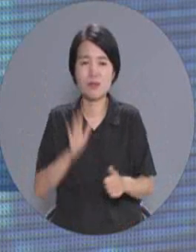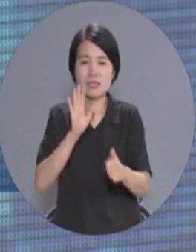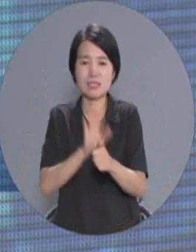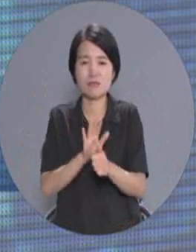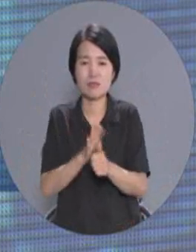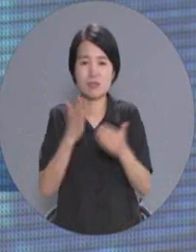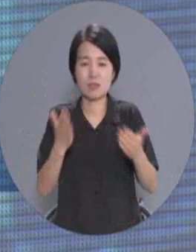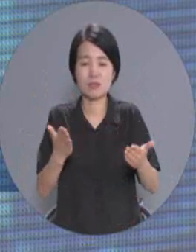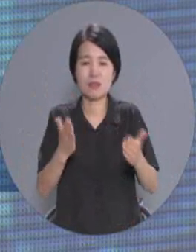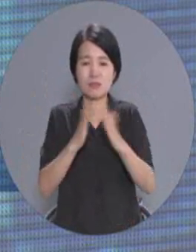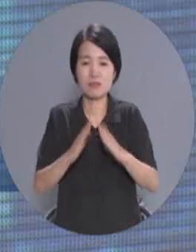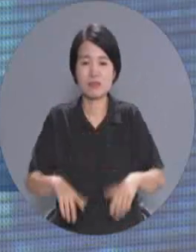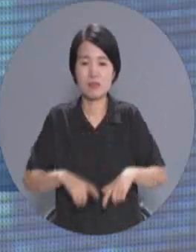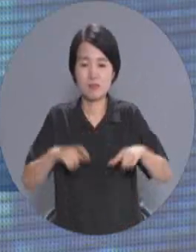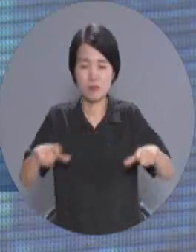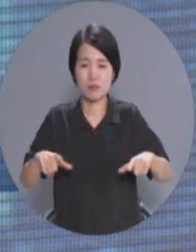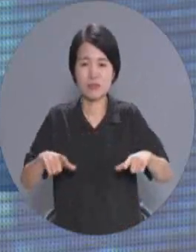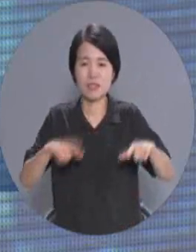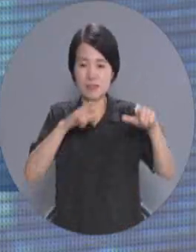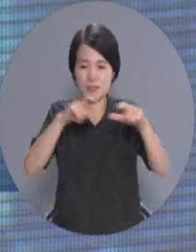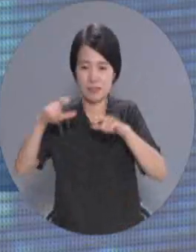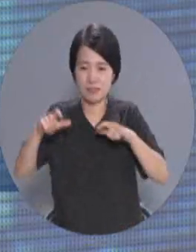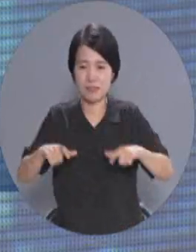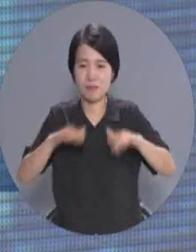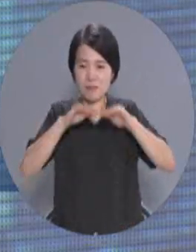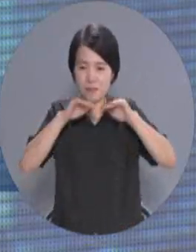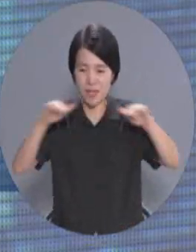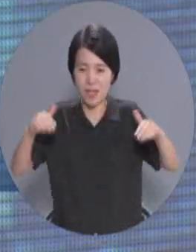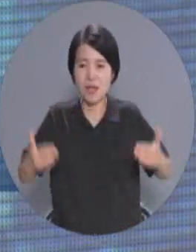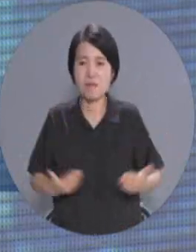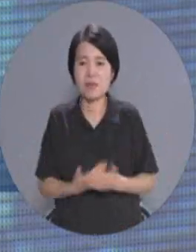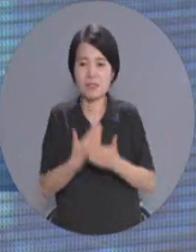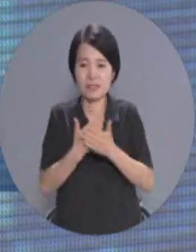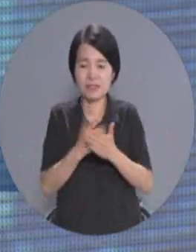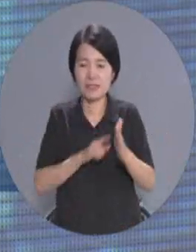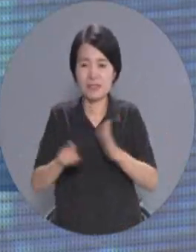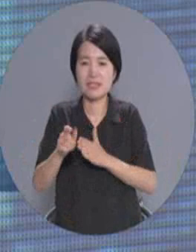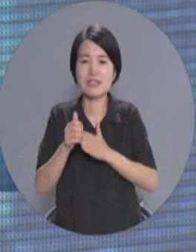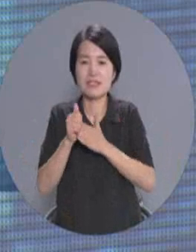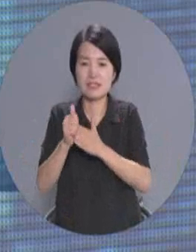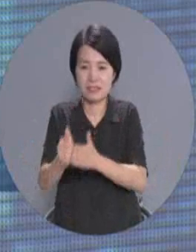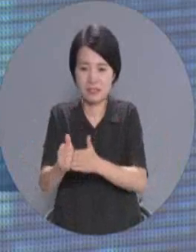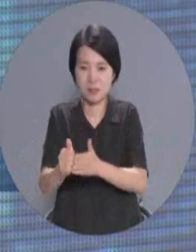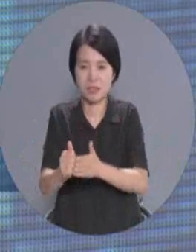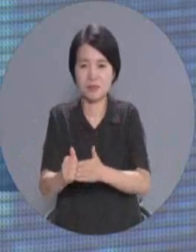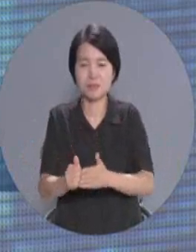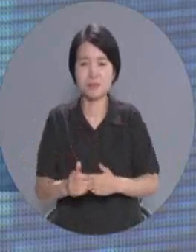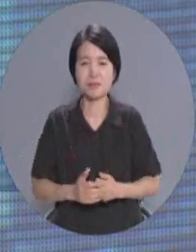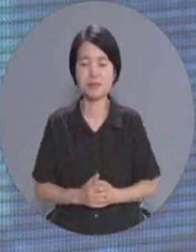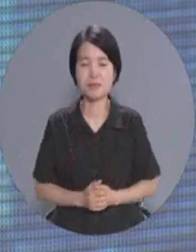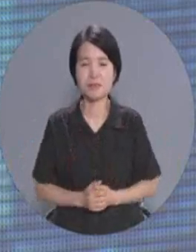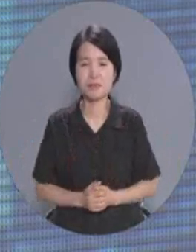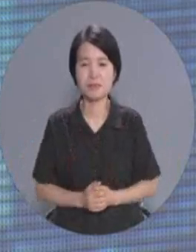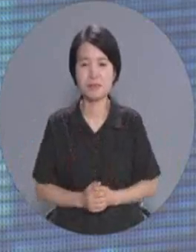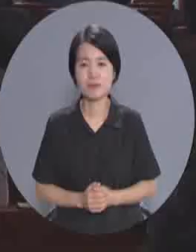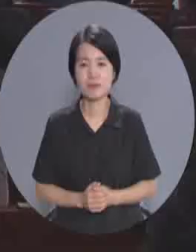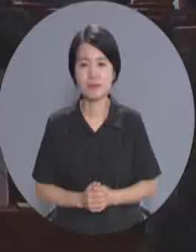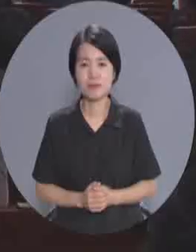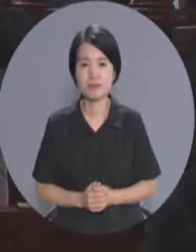힘껏 지원하면서 전남 권역의 고른 발전을 함께 이끌게 될